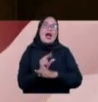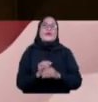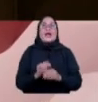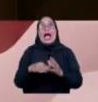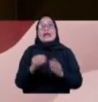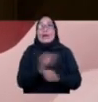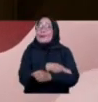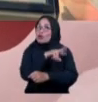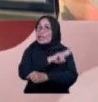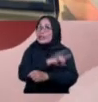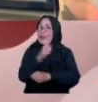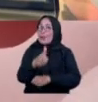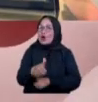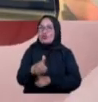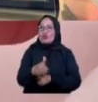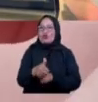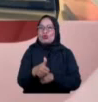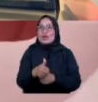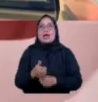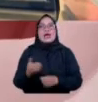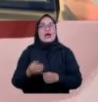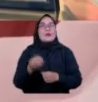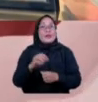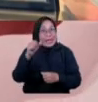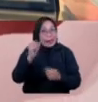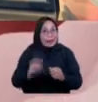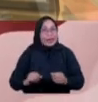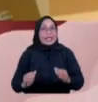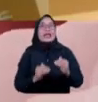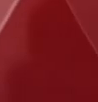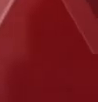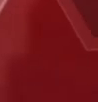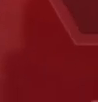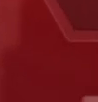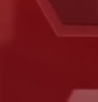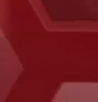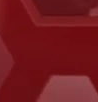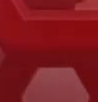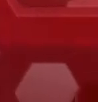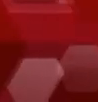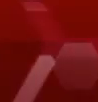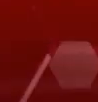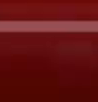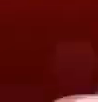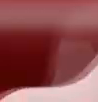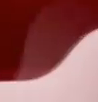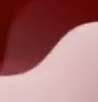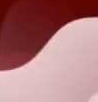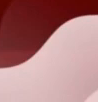ada potensi yang bagus di sana, di mana bisa meningkatkan pertumbuhan ekonomi. Gitu.